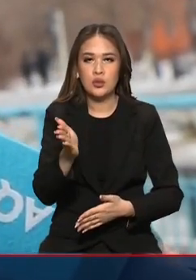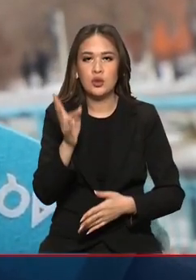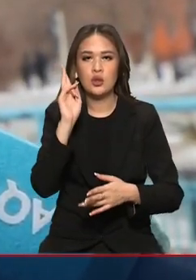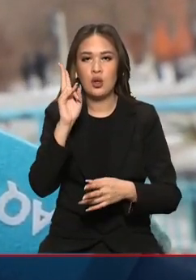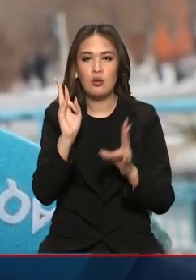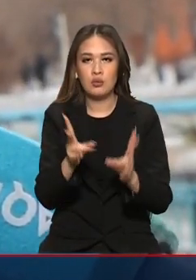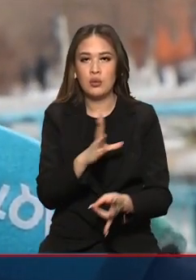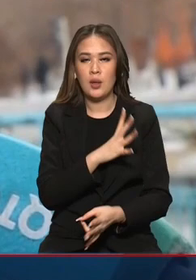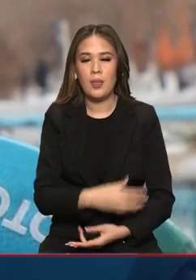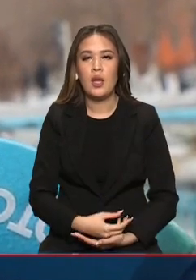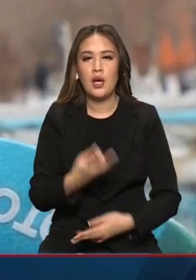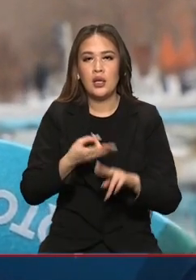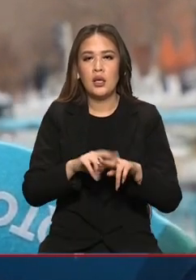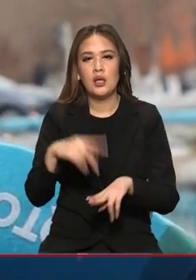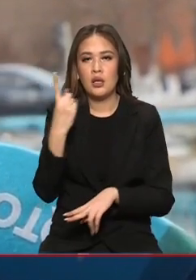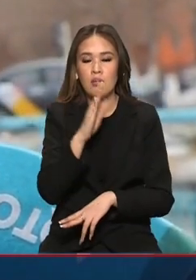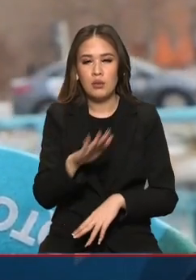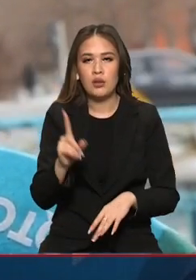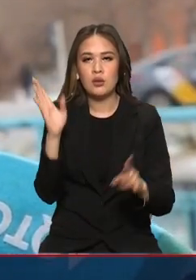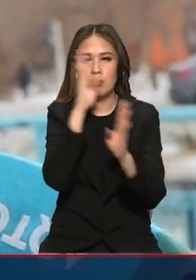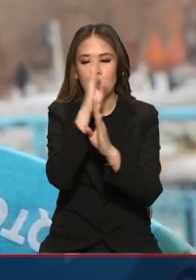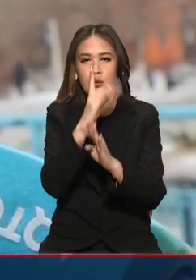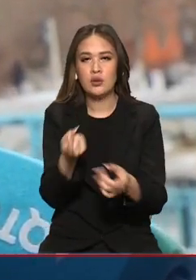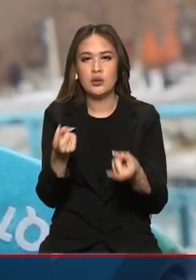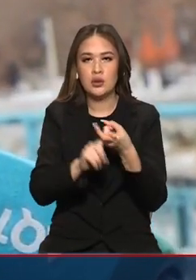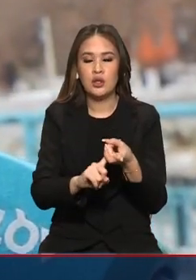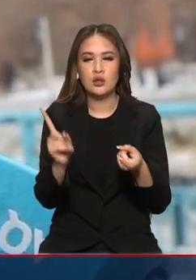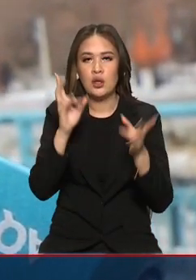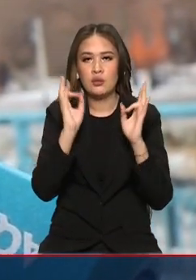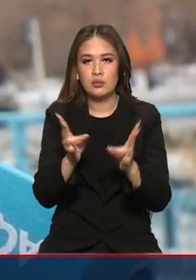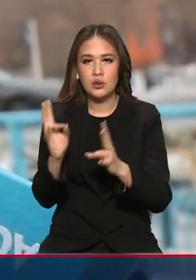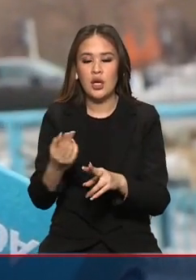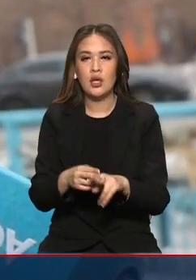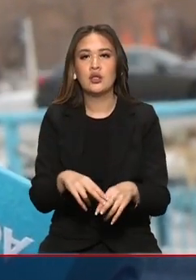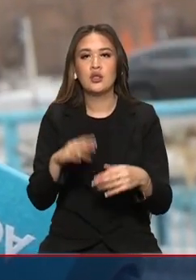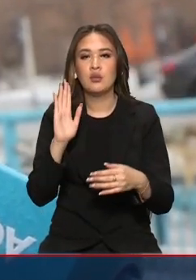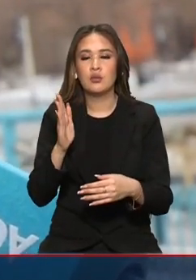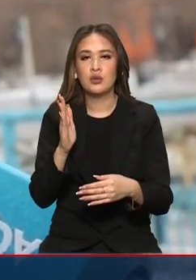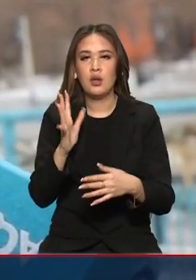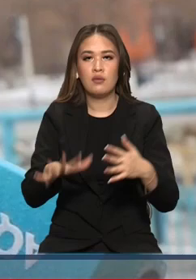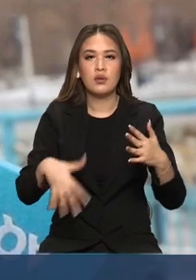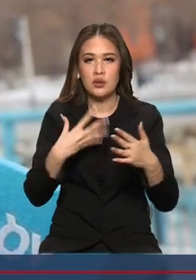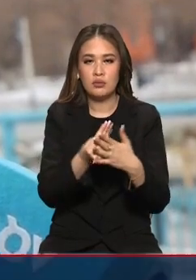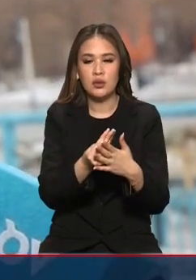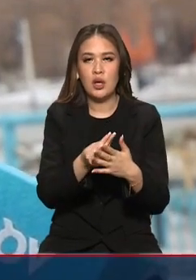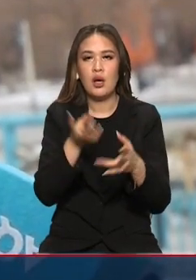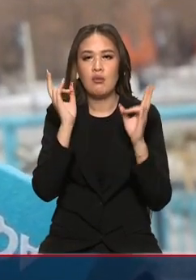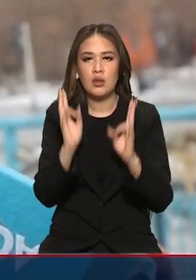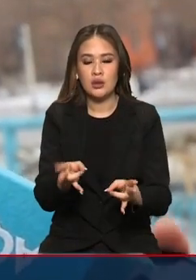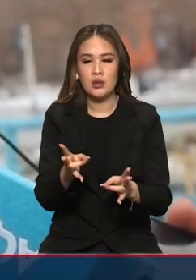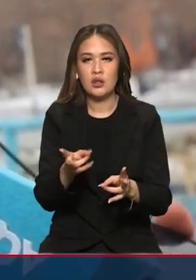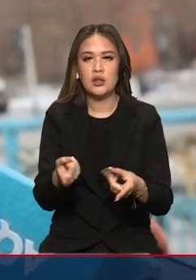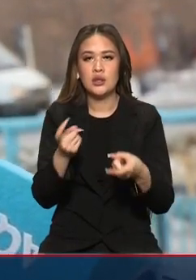случай, когда стихийные бедствия подвергаются наши граждане. Поэтому восстановление жилищ, выплаты пострадавшим в зависимости